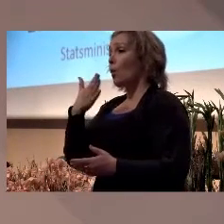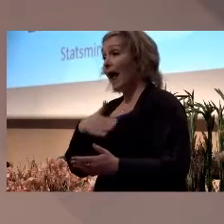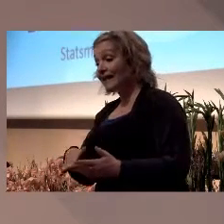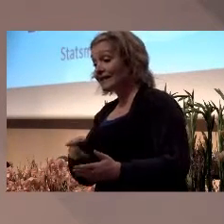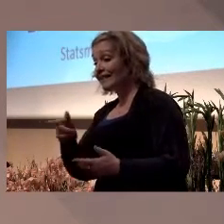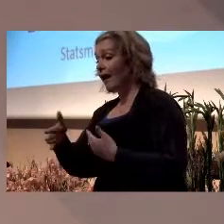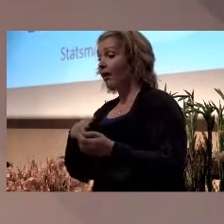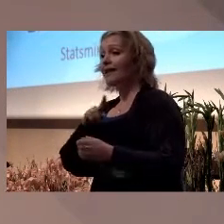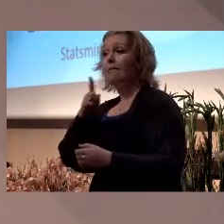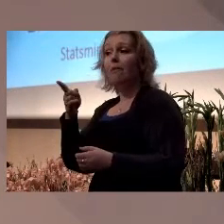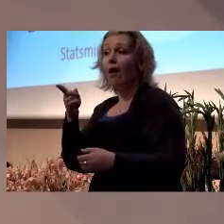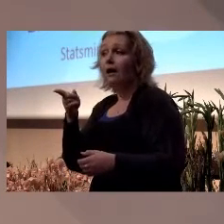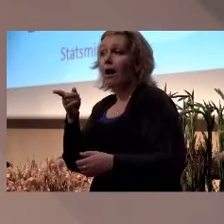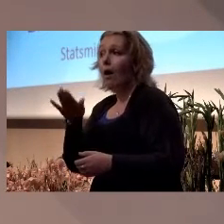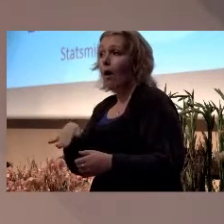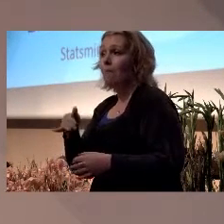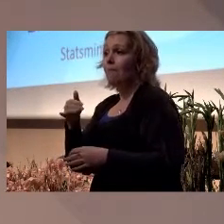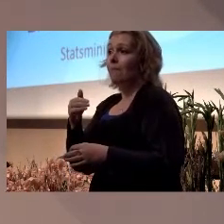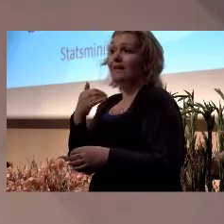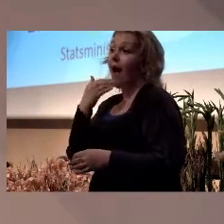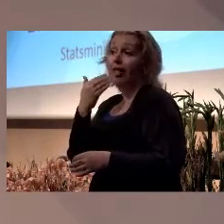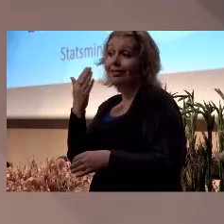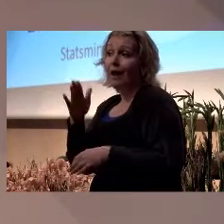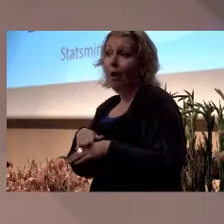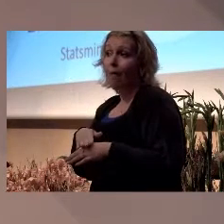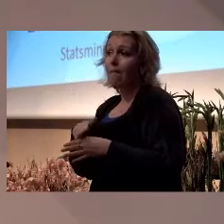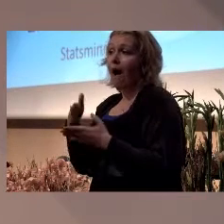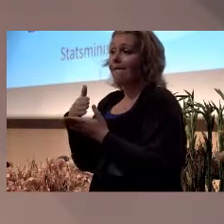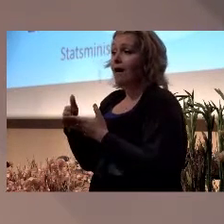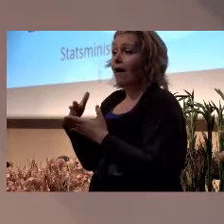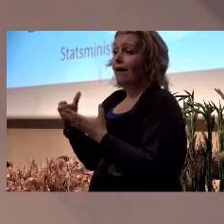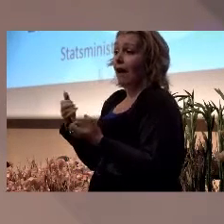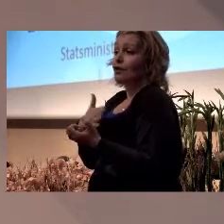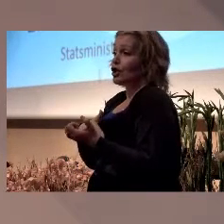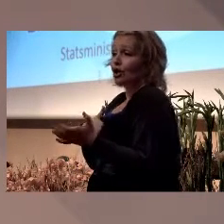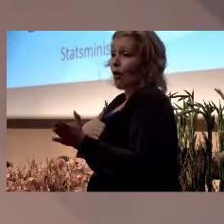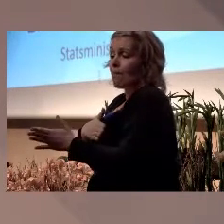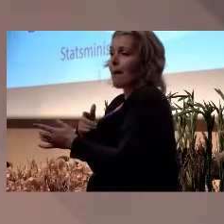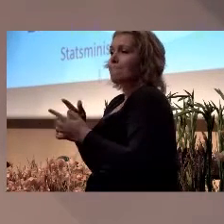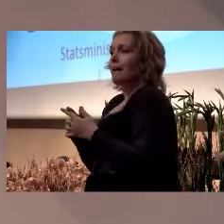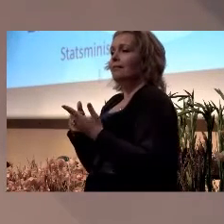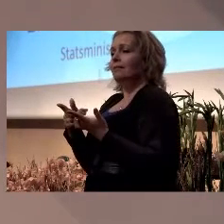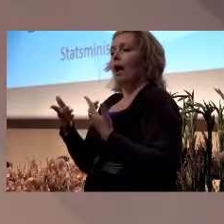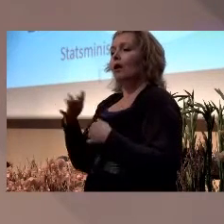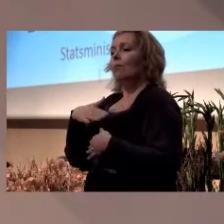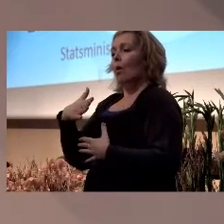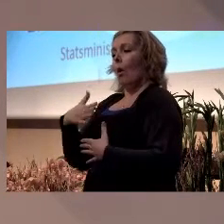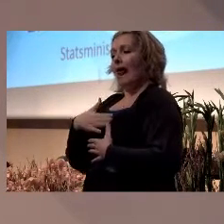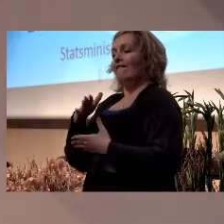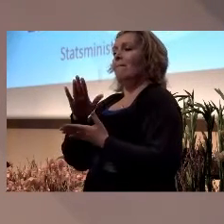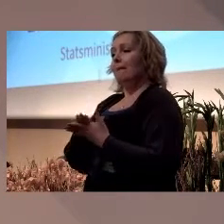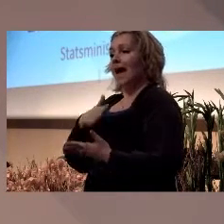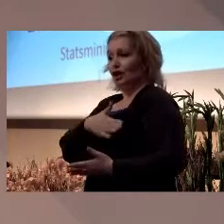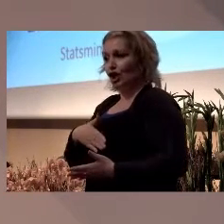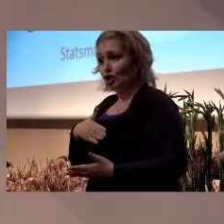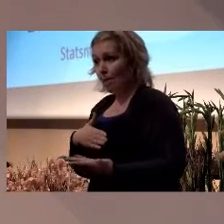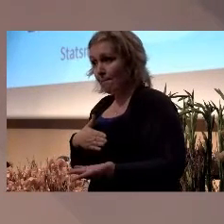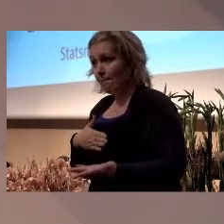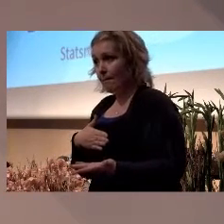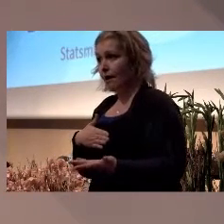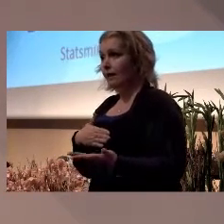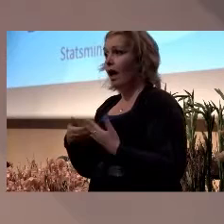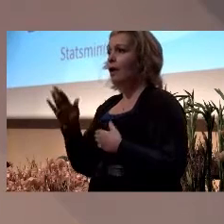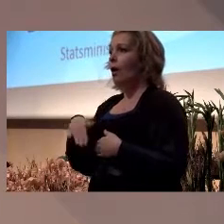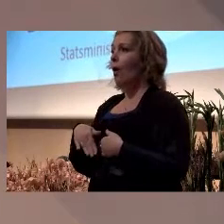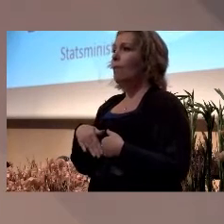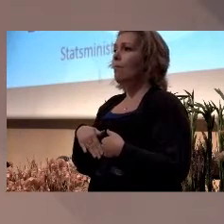helse handler ikke bare, og ikke alltid om, fravær av sykdom. Ofte dreier det seg om å leve med sykdom. Og det dreier